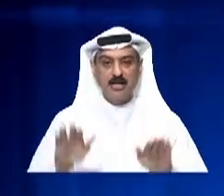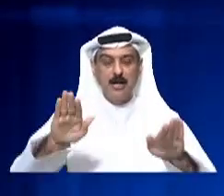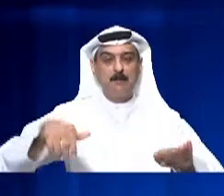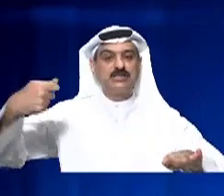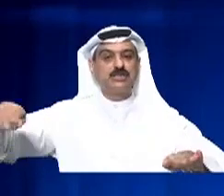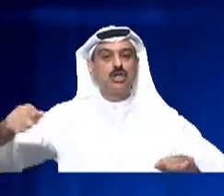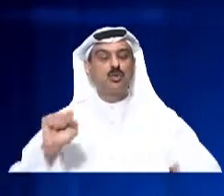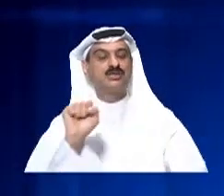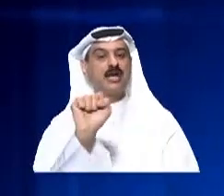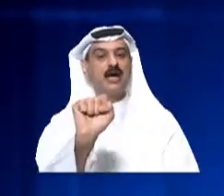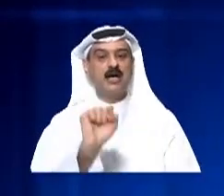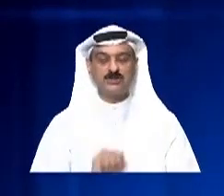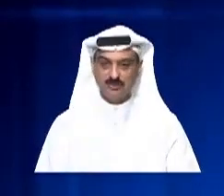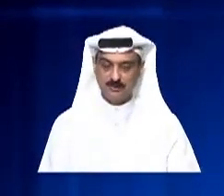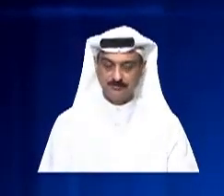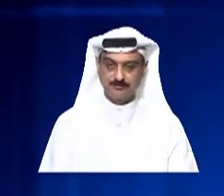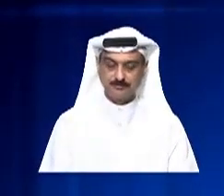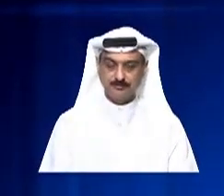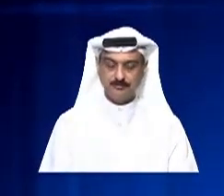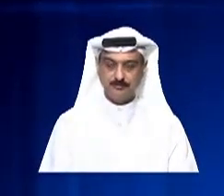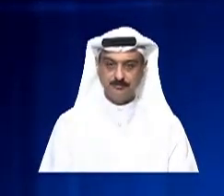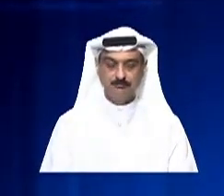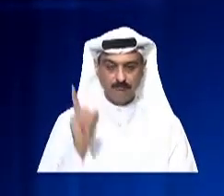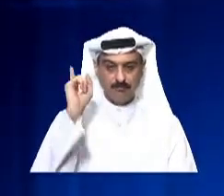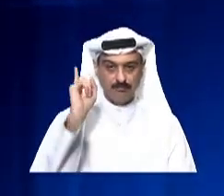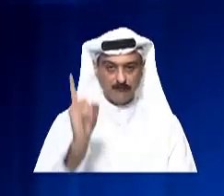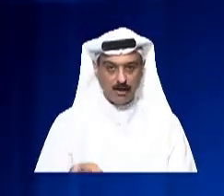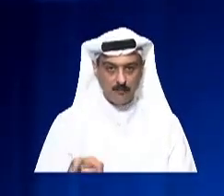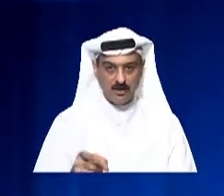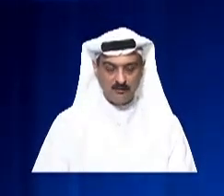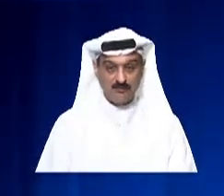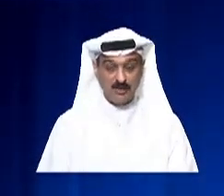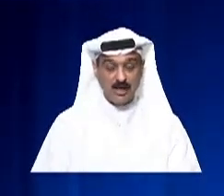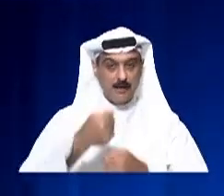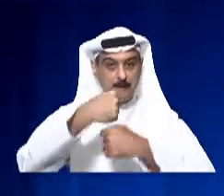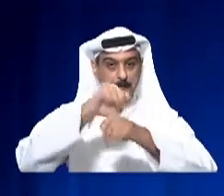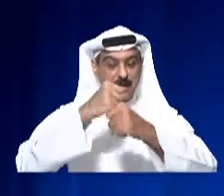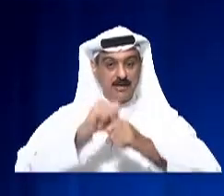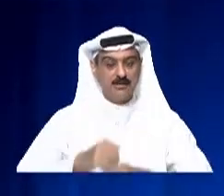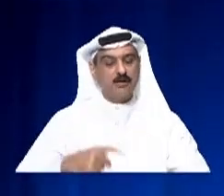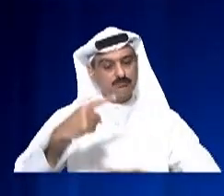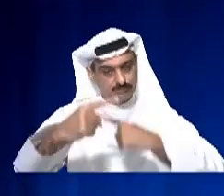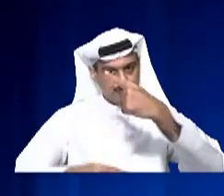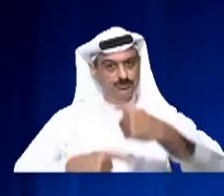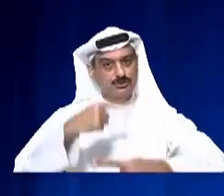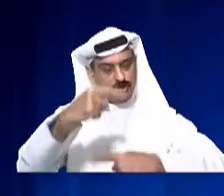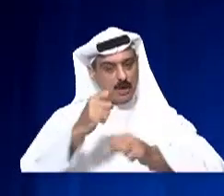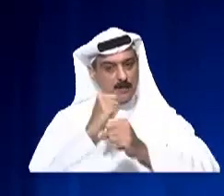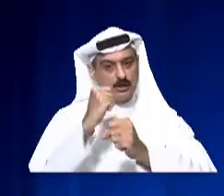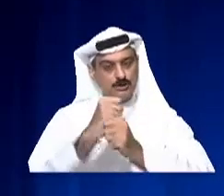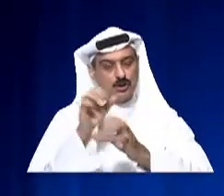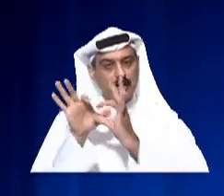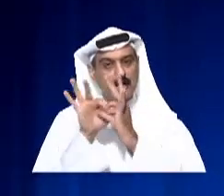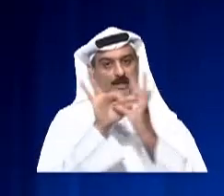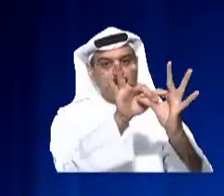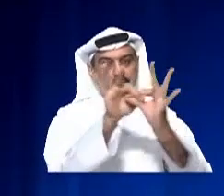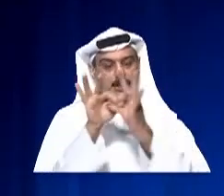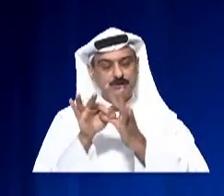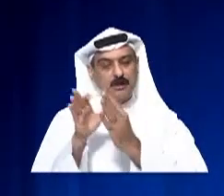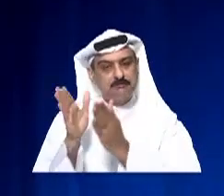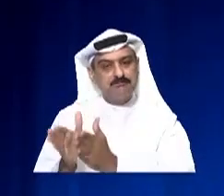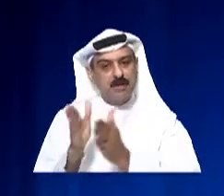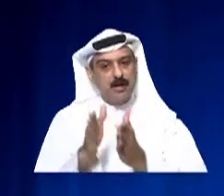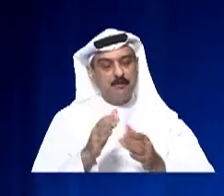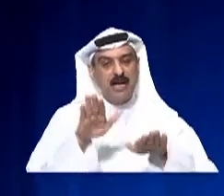الصادرة بهذا الشأن. وقرر تكليف بلدية الكويت باستكمال جهودها للتنسيق مع الجهات مع